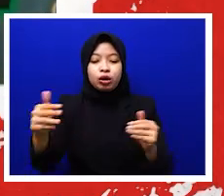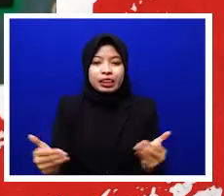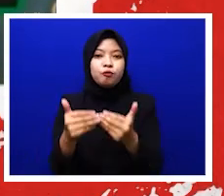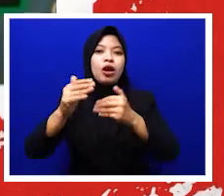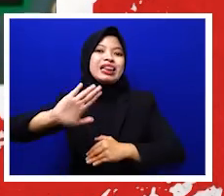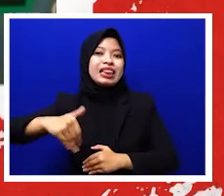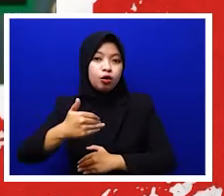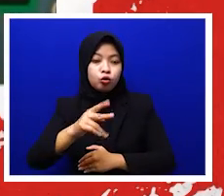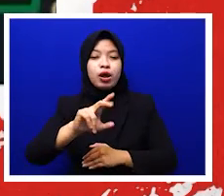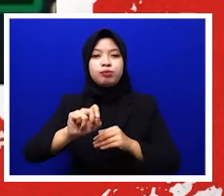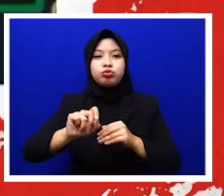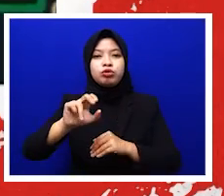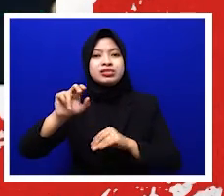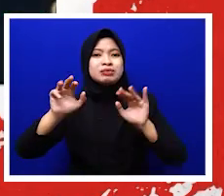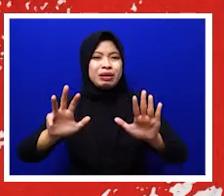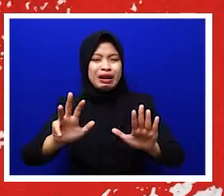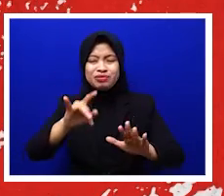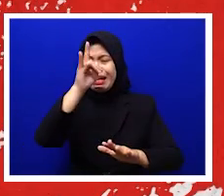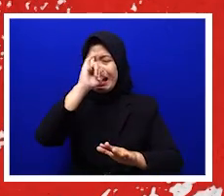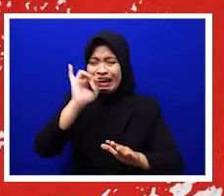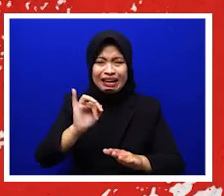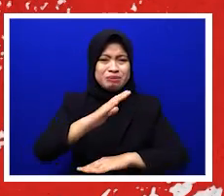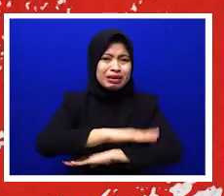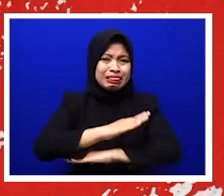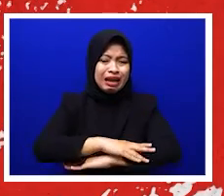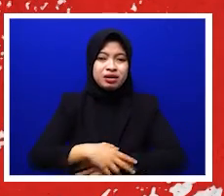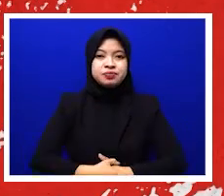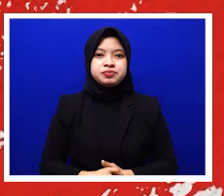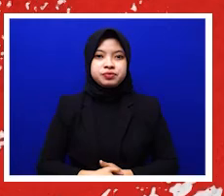pada tahun tersebut. Ada-ada aja.